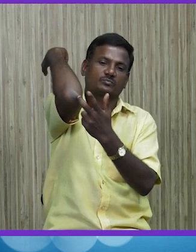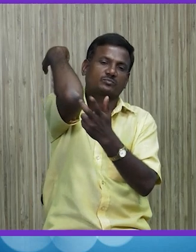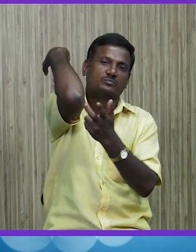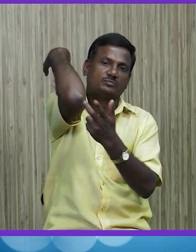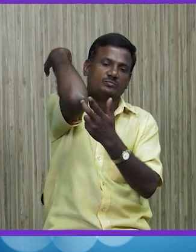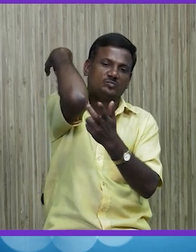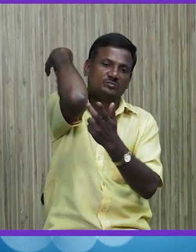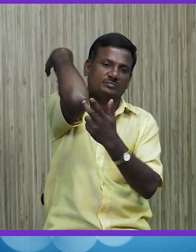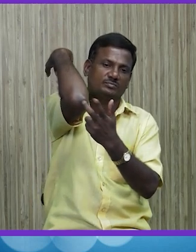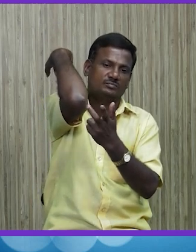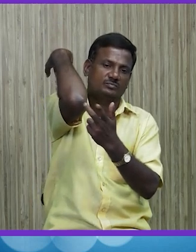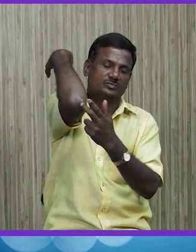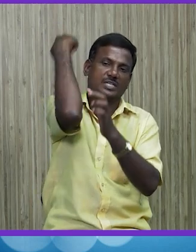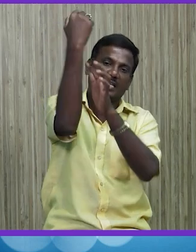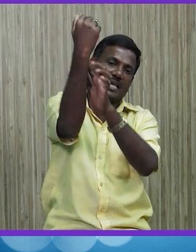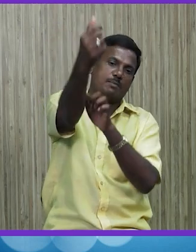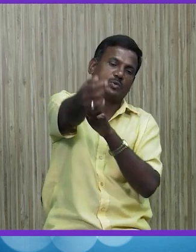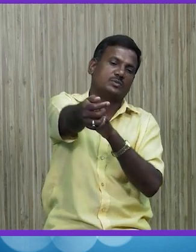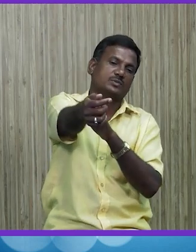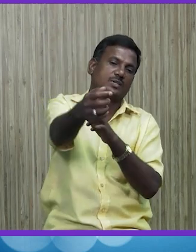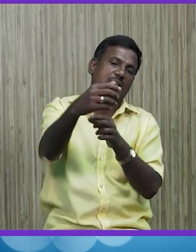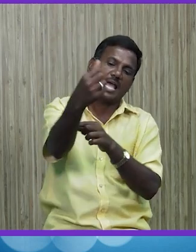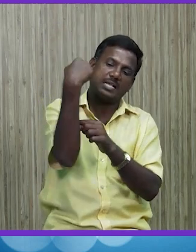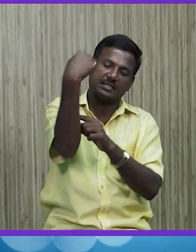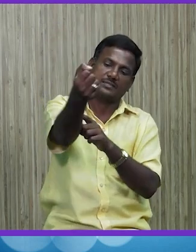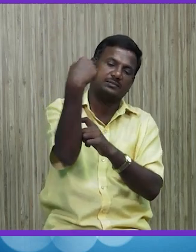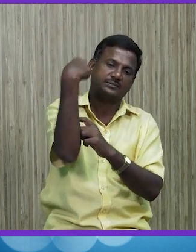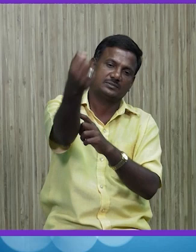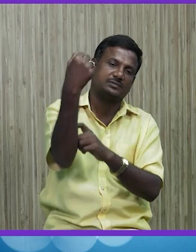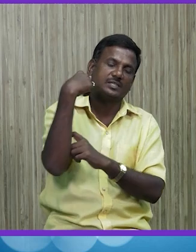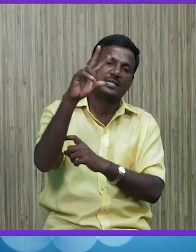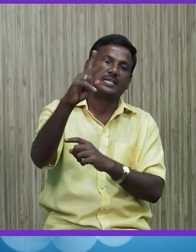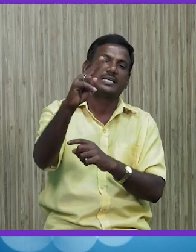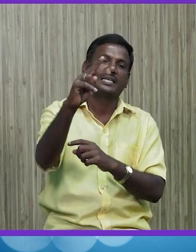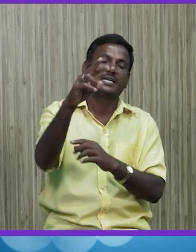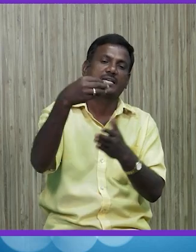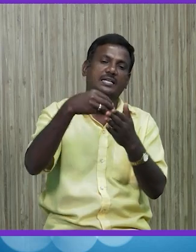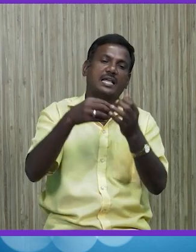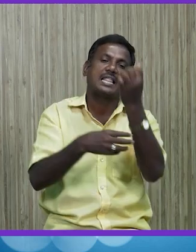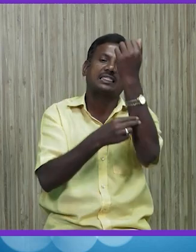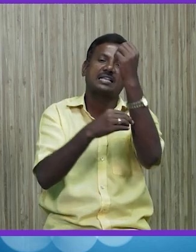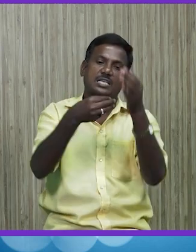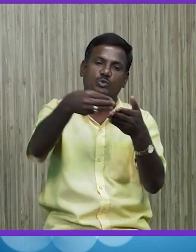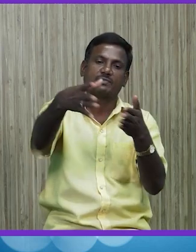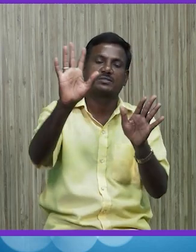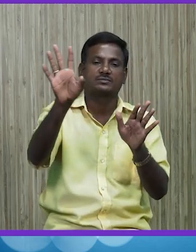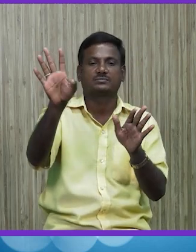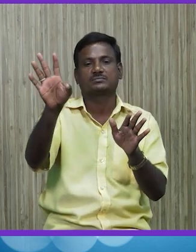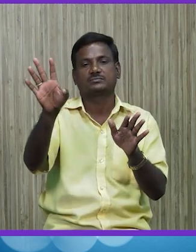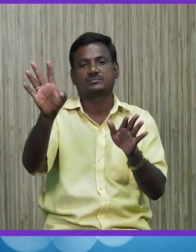மூட்டுகளில் எலும்புகளை அசைவிக்க இரண்டு தசைகள் தேவைப்படுகின்று